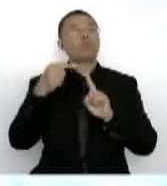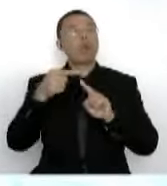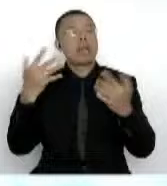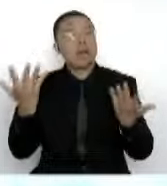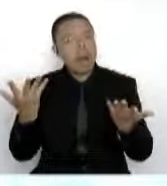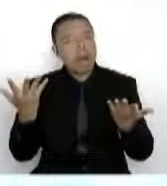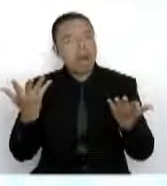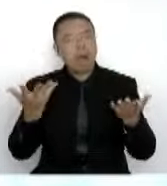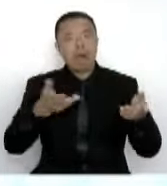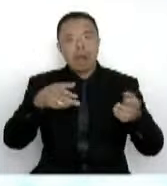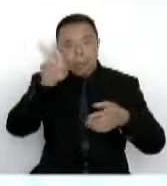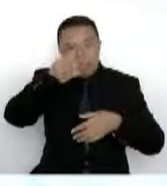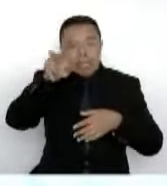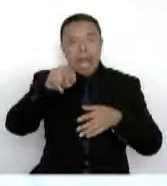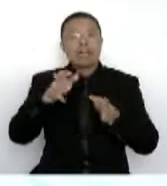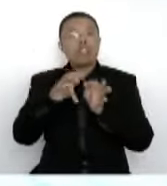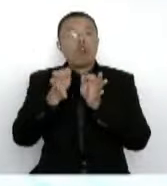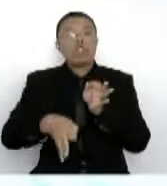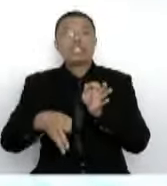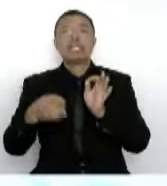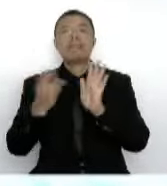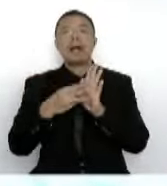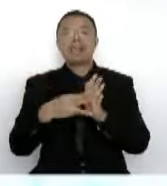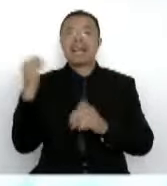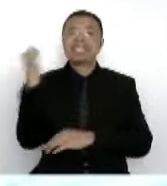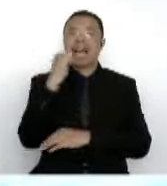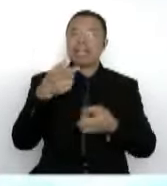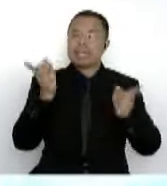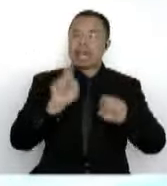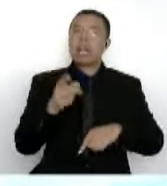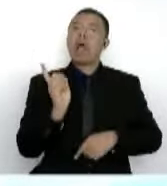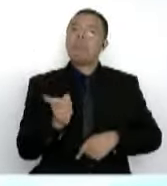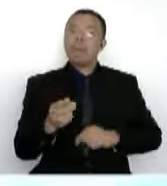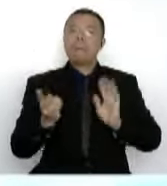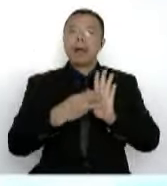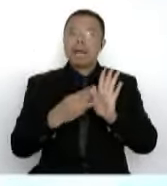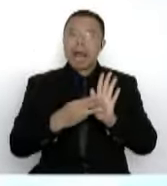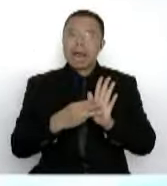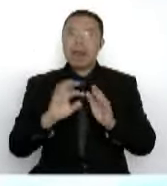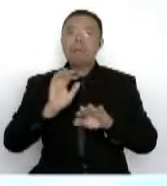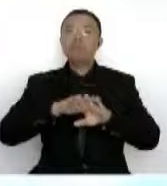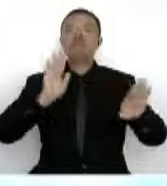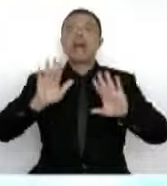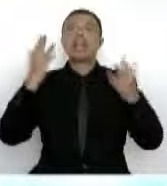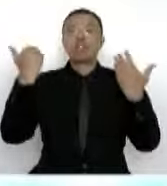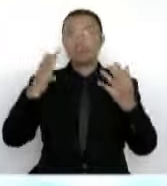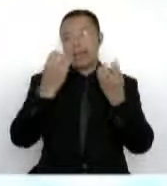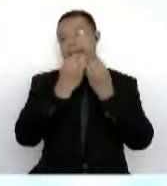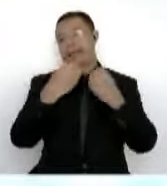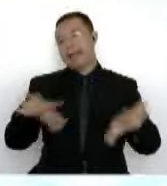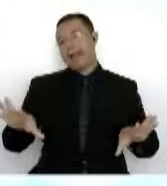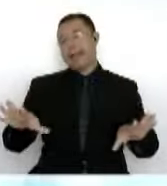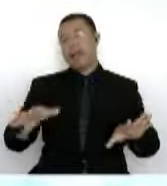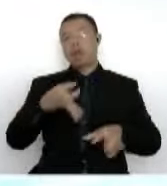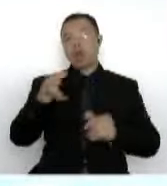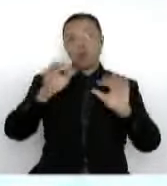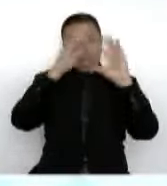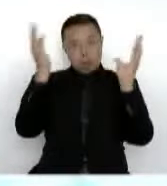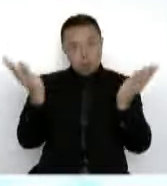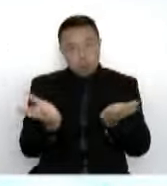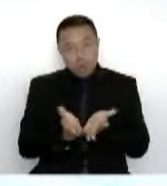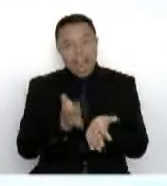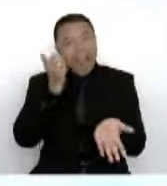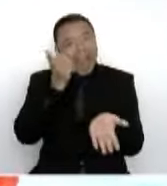untuk mengatasi suatu kejahatan kunci kejahatan itu ada di persoalan adab yang sudah hilang kota Global yang sejati